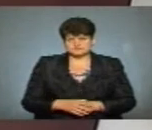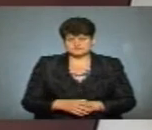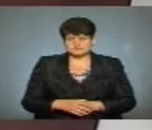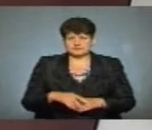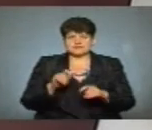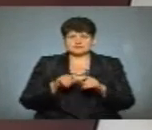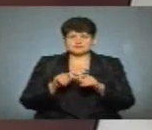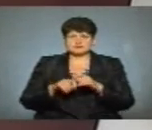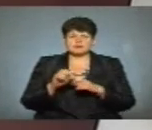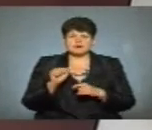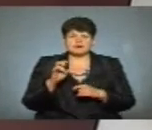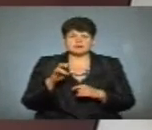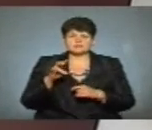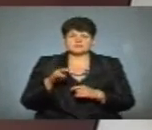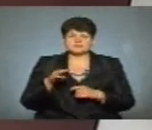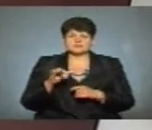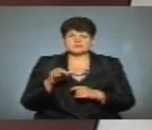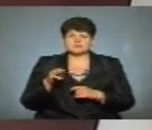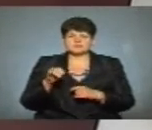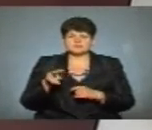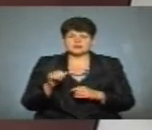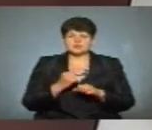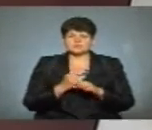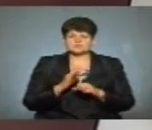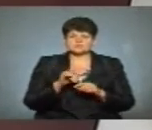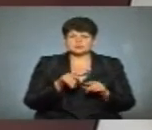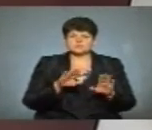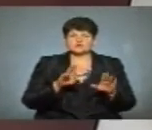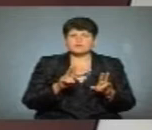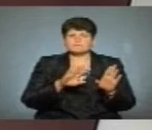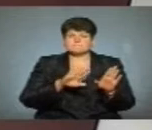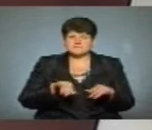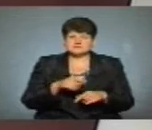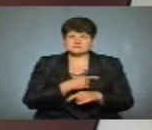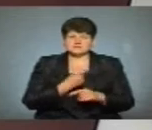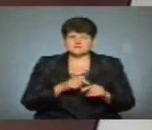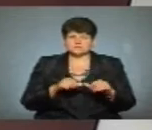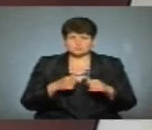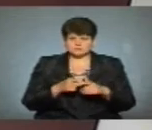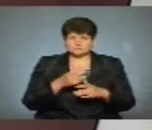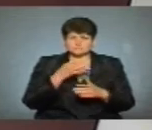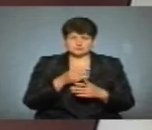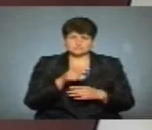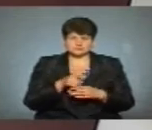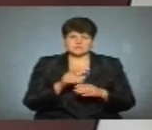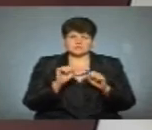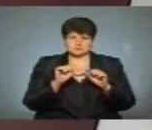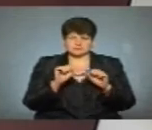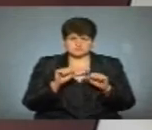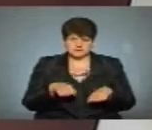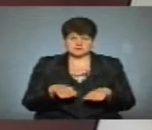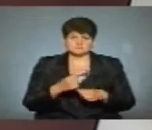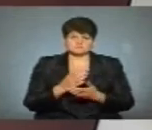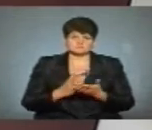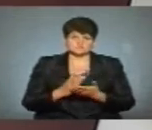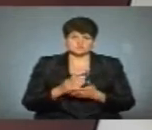Тестування на антитіла до коронавірусу робитимуть тільки тим, кого після медкомісії визнають придатним до військової служби, розповів заступник